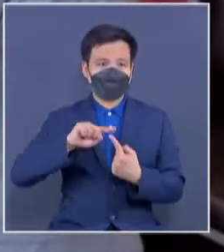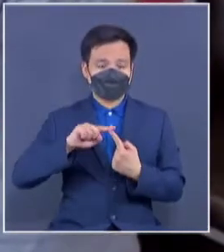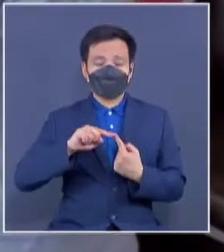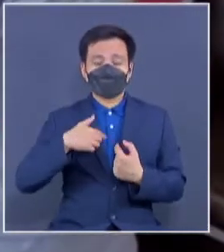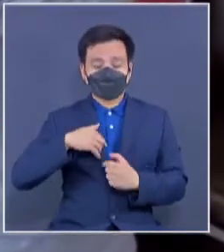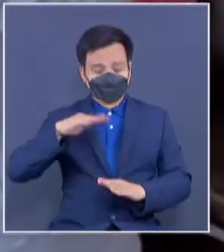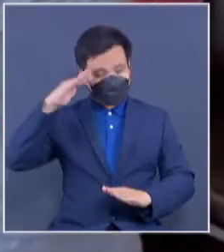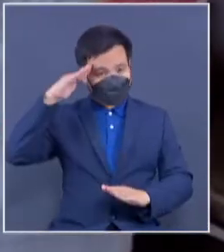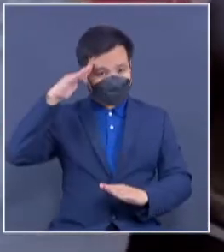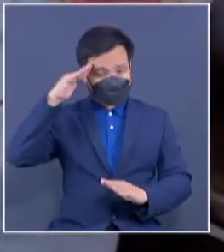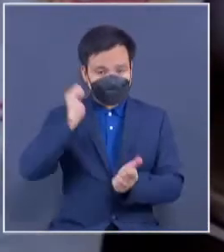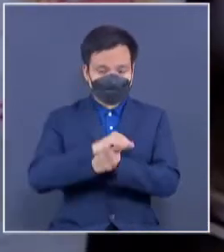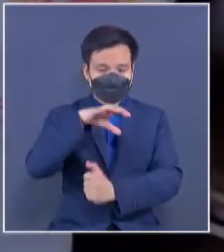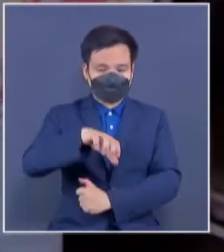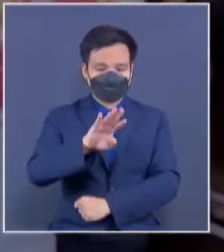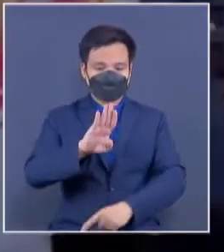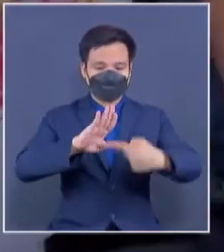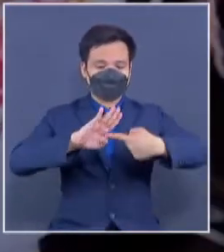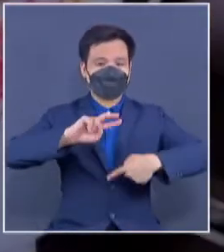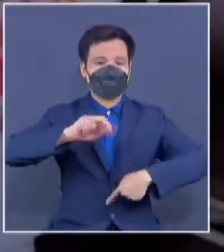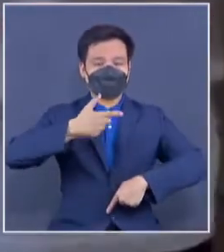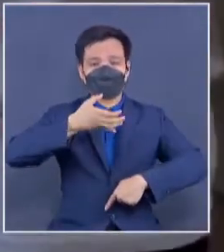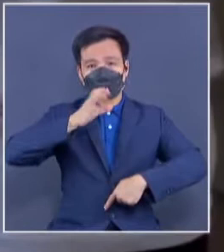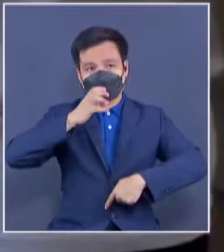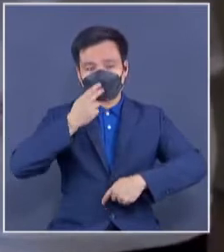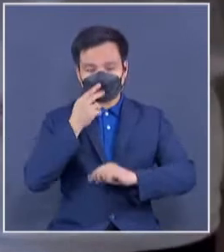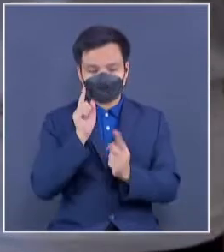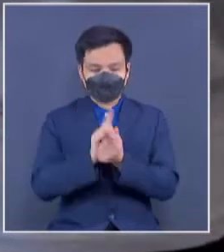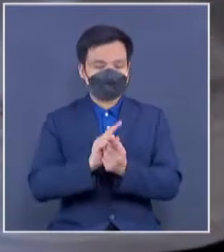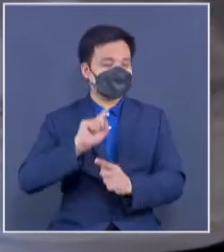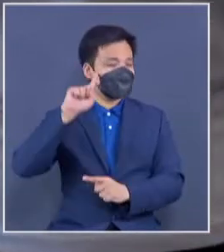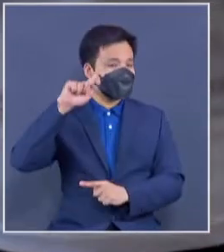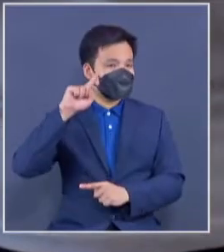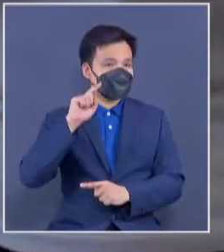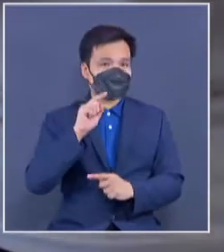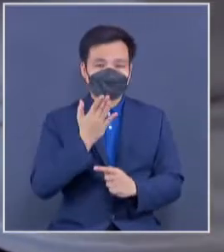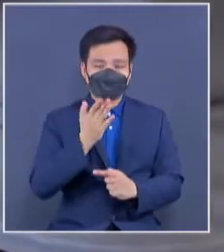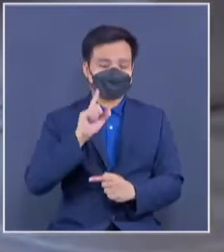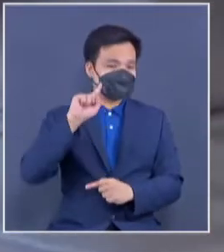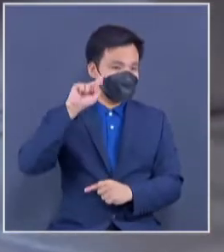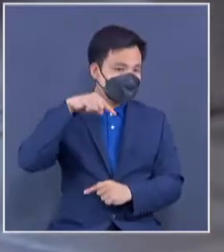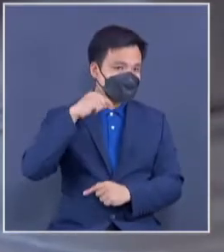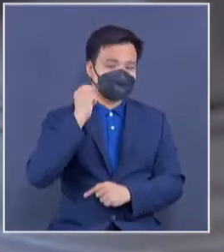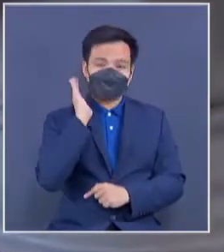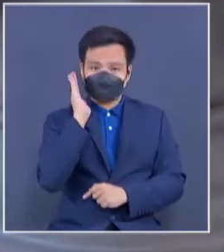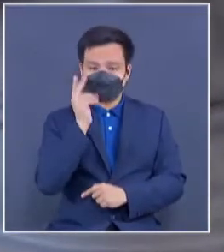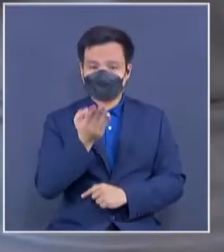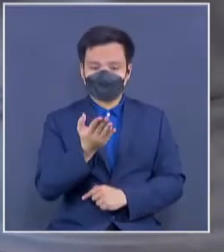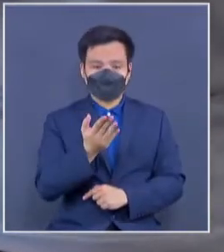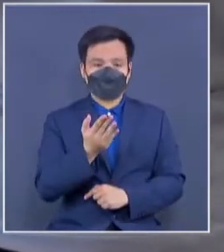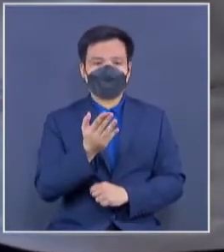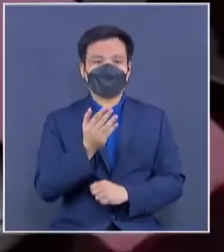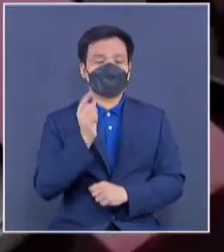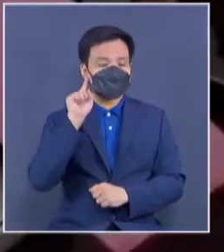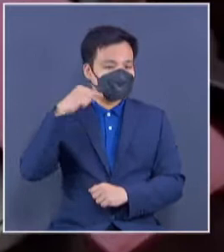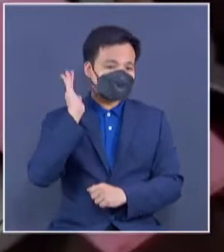ก็ขออภัยสภ.บางแก้วครับก็ไปพบกับคุณสมพรอายุ 40นาทีนะครับแล้วก็นางสาวจันทิมาอายุ 45ปีที่เป็น